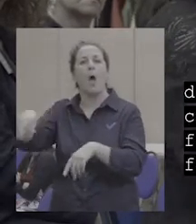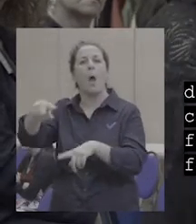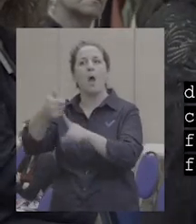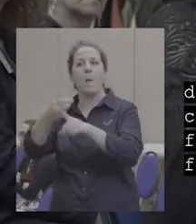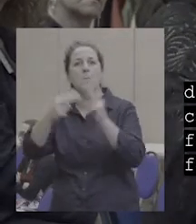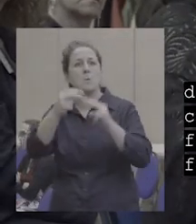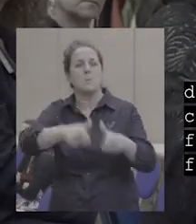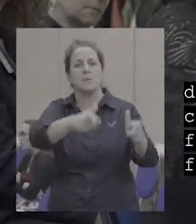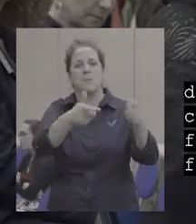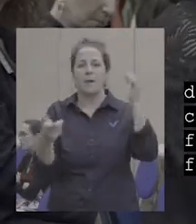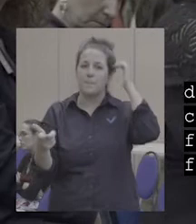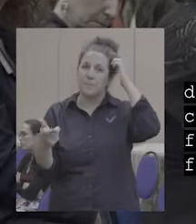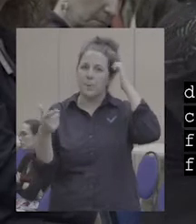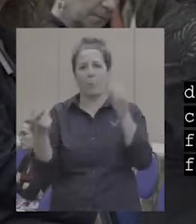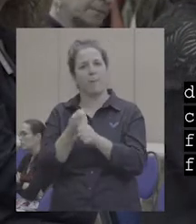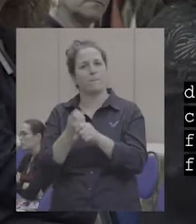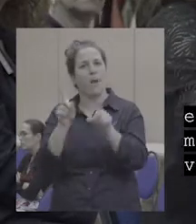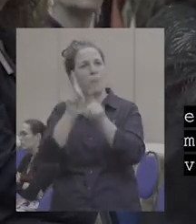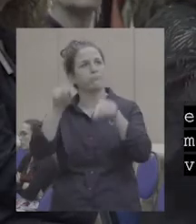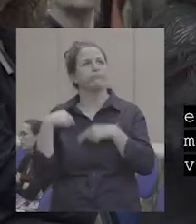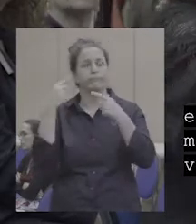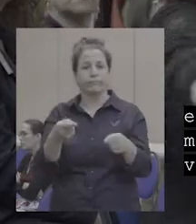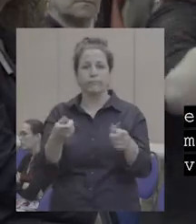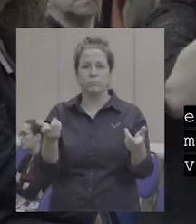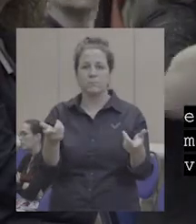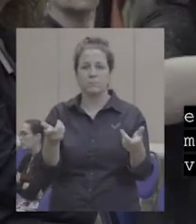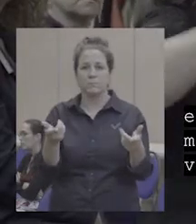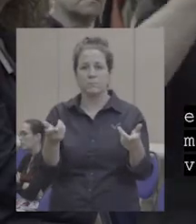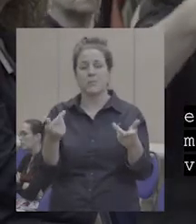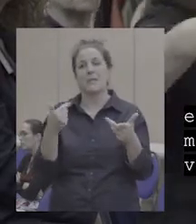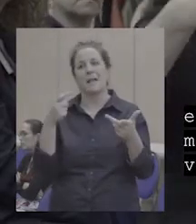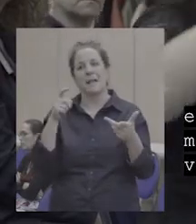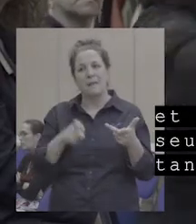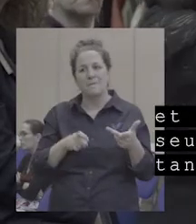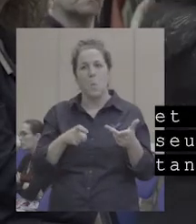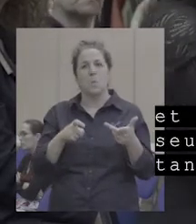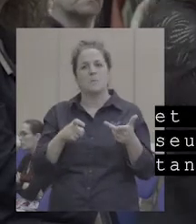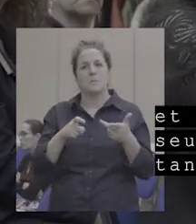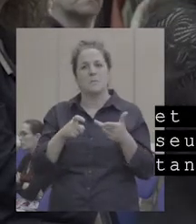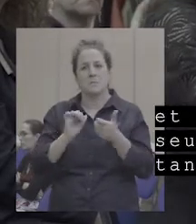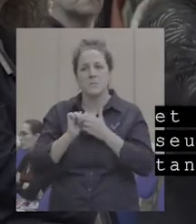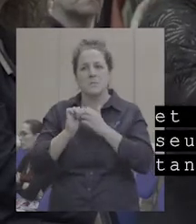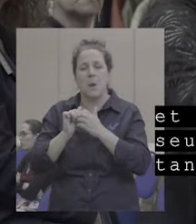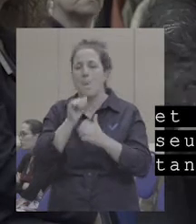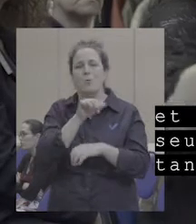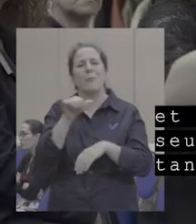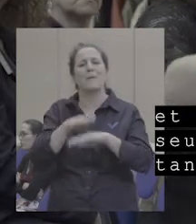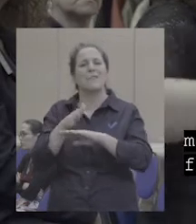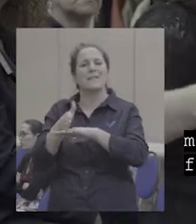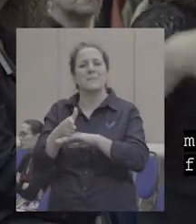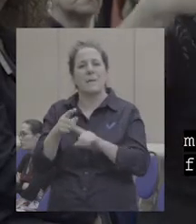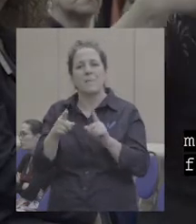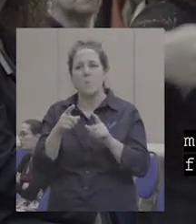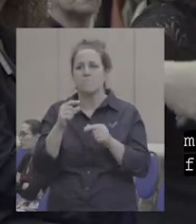qui construit un bâtiment, il va faire comme il a toujours fait, et tant qu'on n'aura pas modifié tranquillement, pas vite, et c'est dans tous les domaines, pas seulement en accessibilité, tant qu'on n'aura